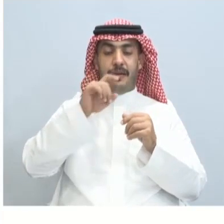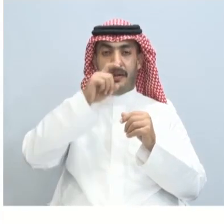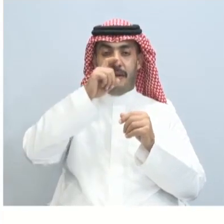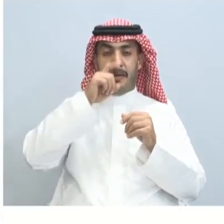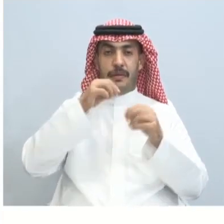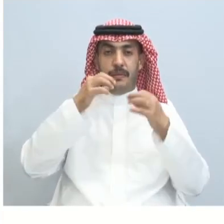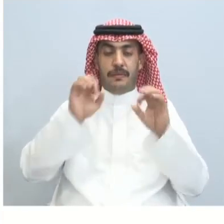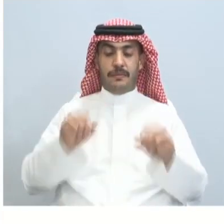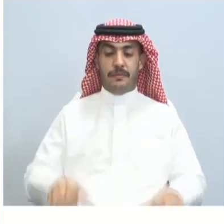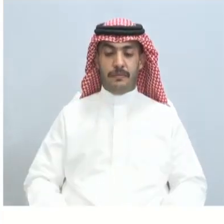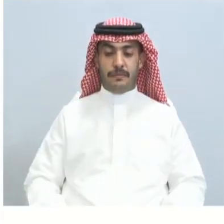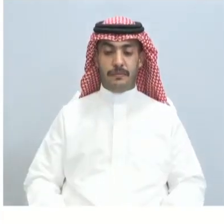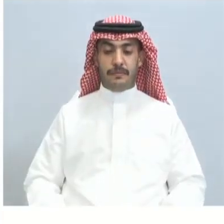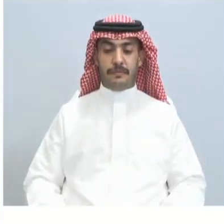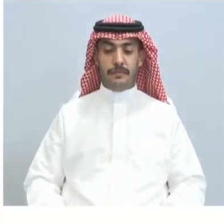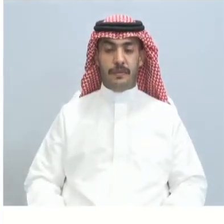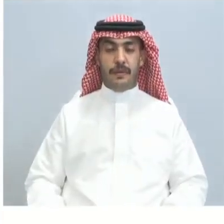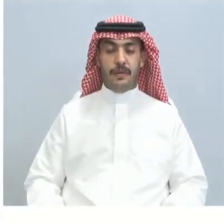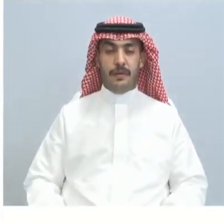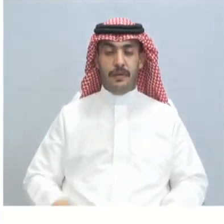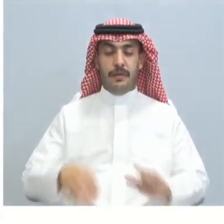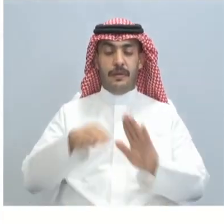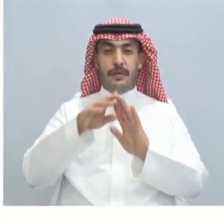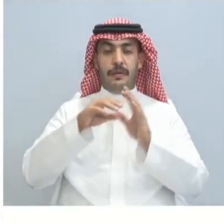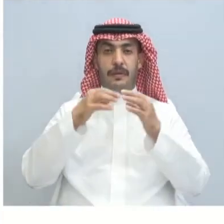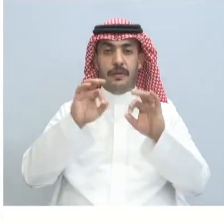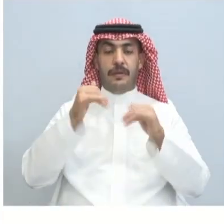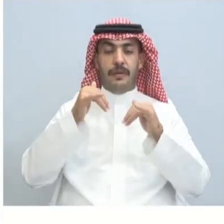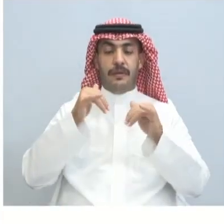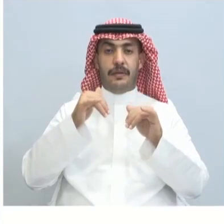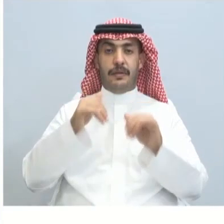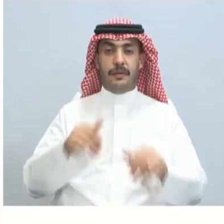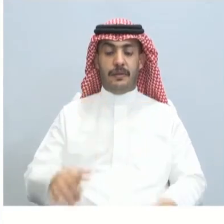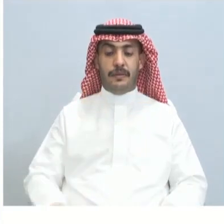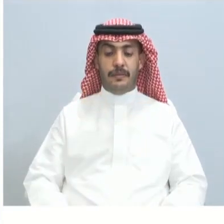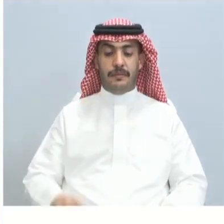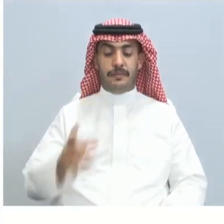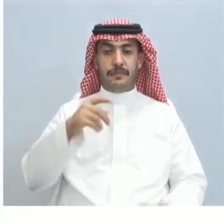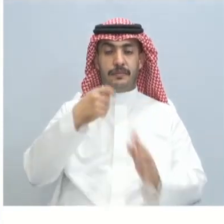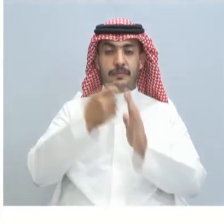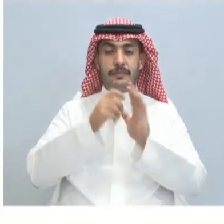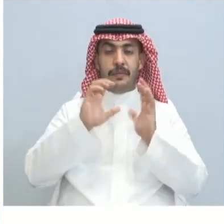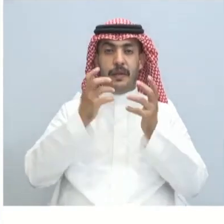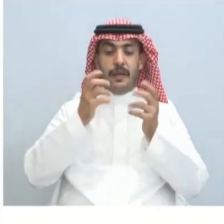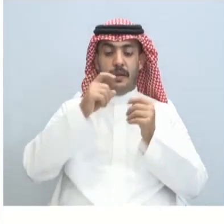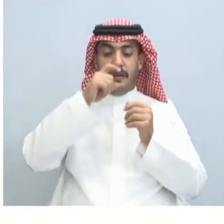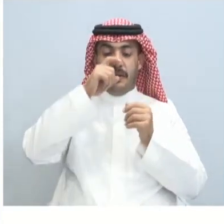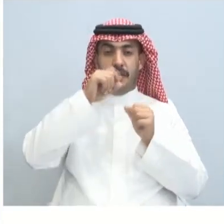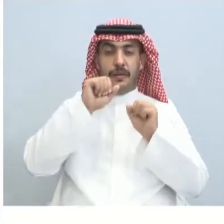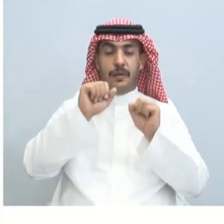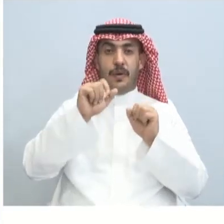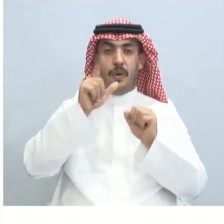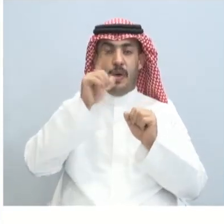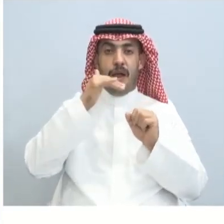فهم الرساله ودونها قد تفهم باكثر من طريقه الكتابه الاداريه تحتاج متخصص